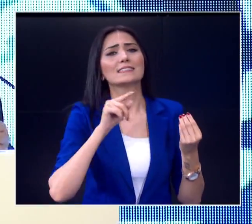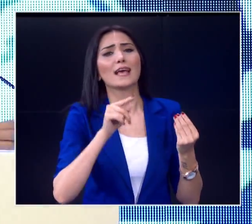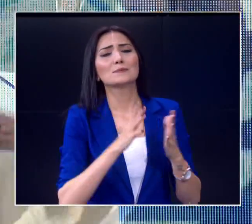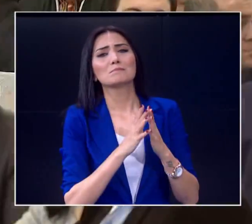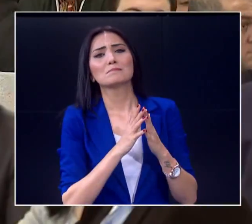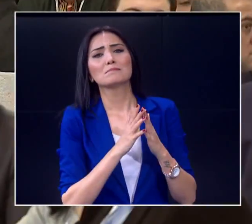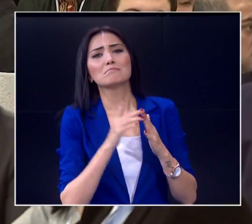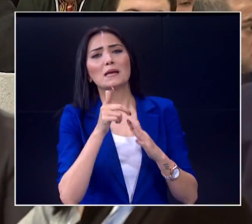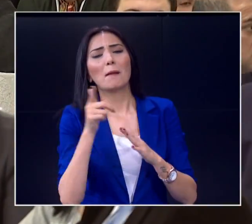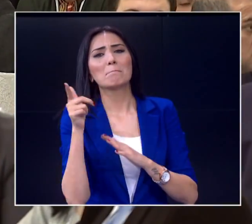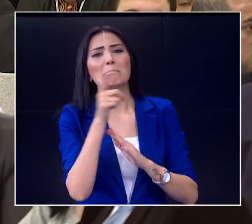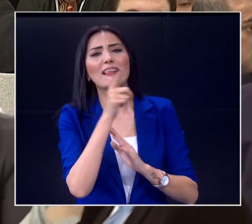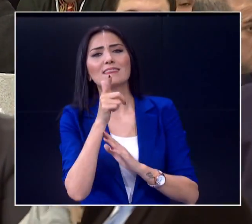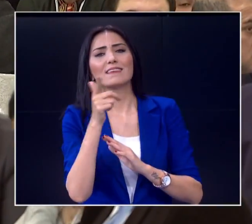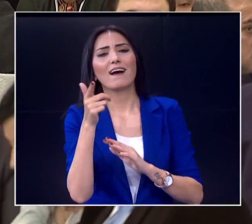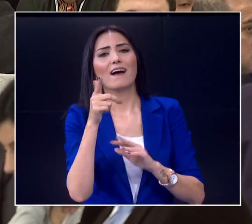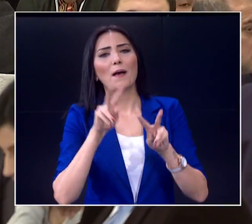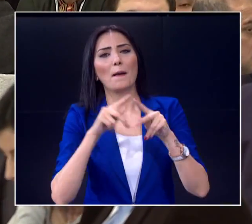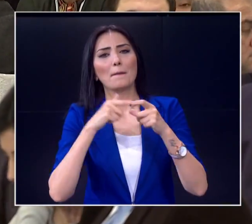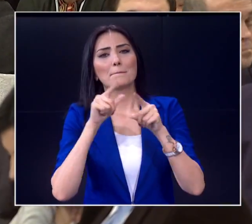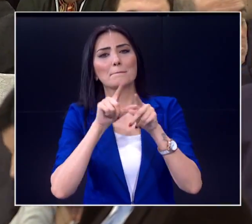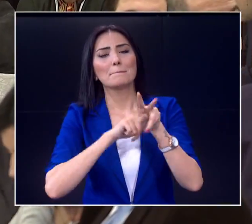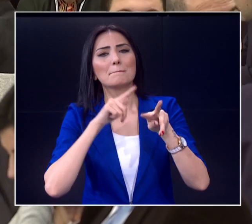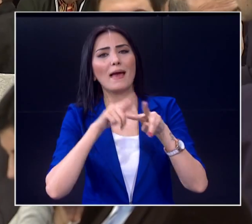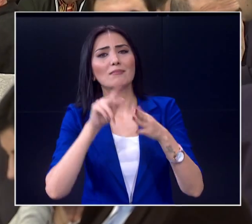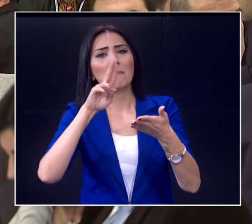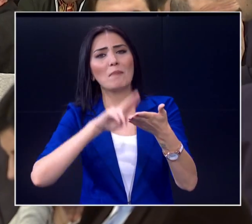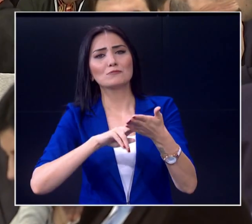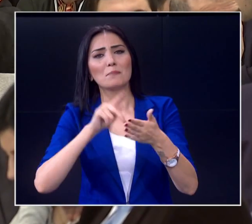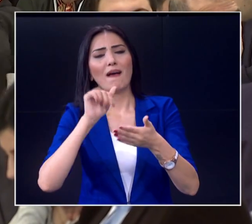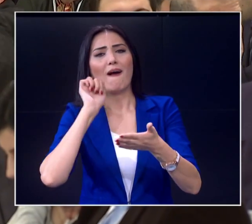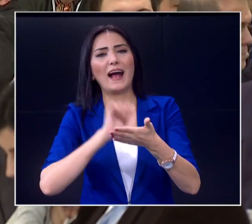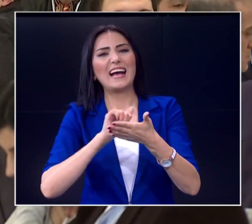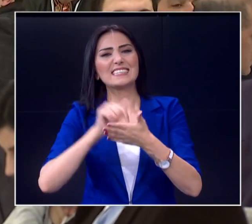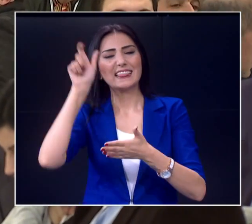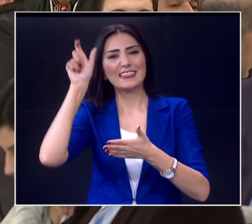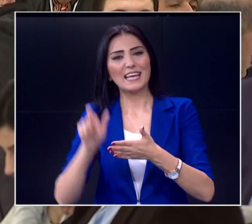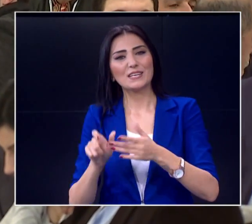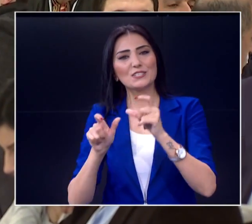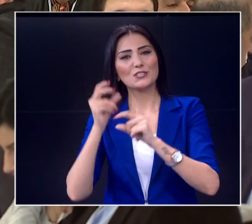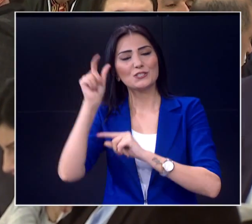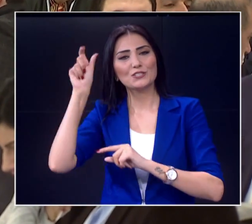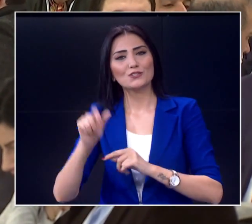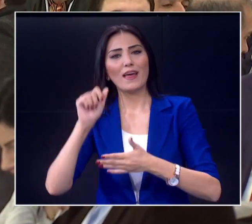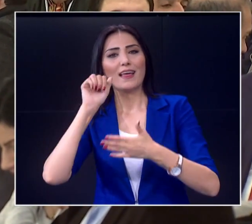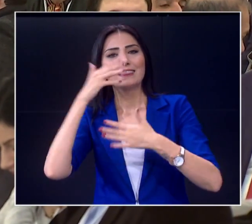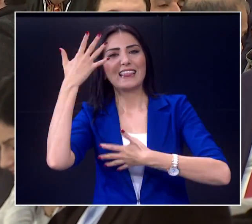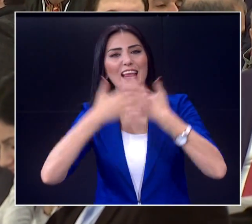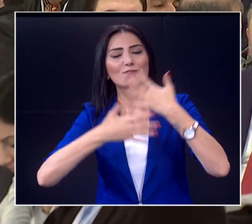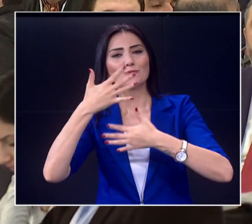bir medya mensubu, bir gazeteci, televizyonların